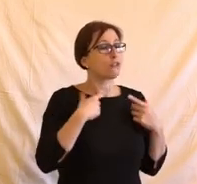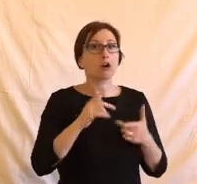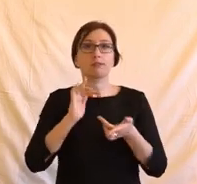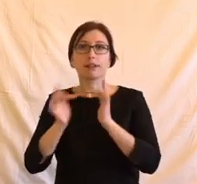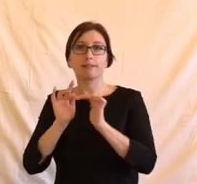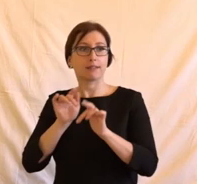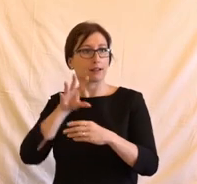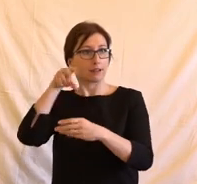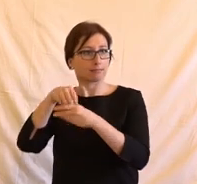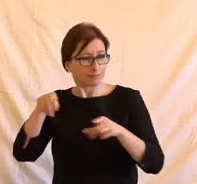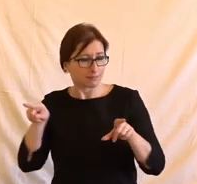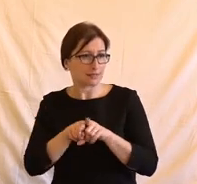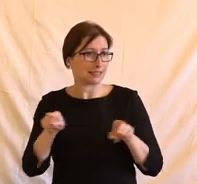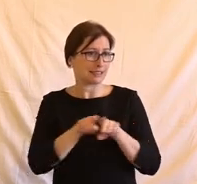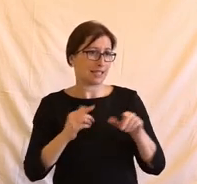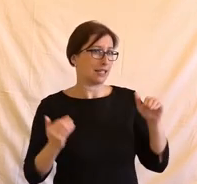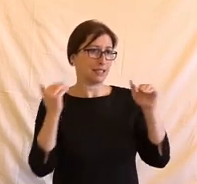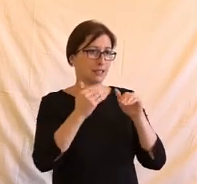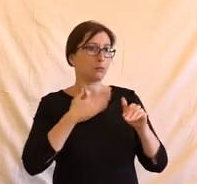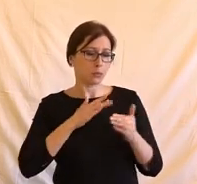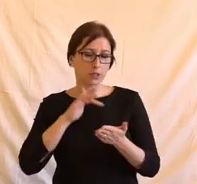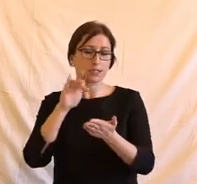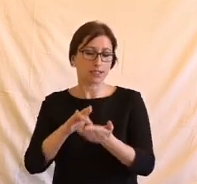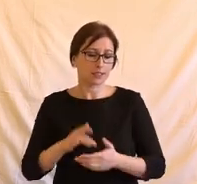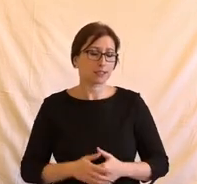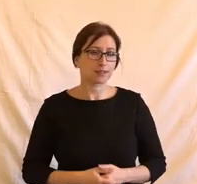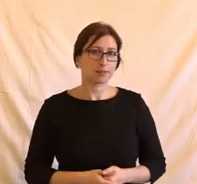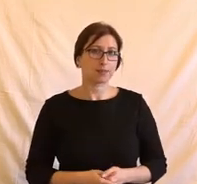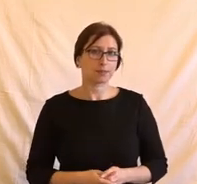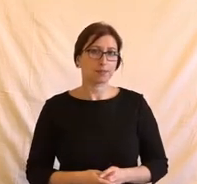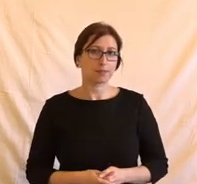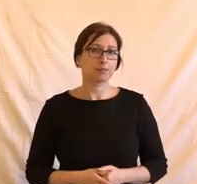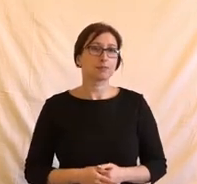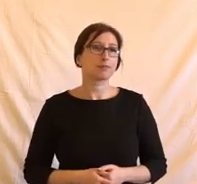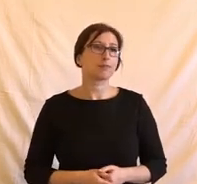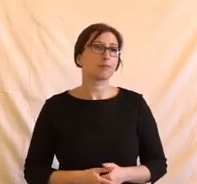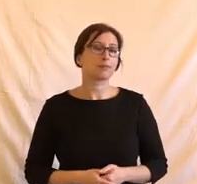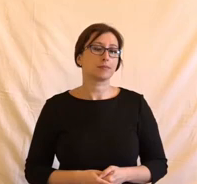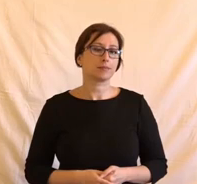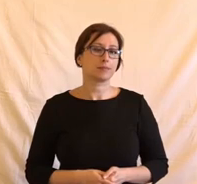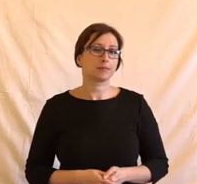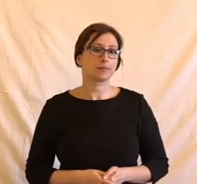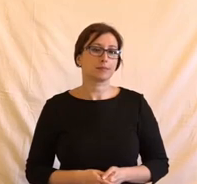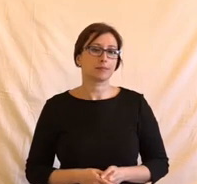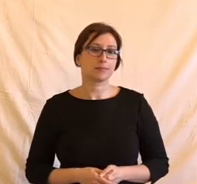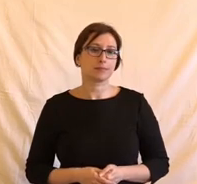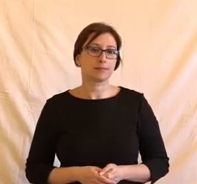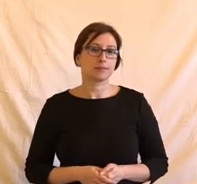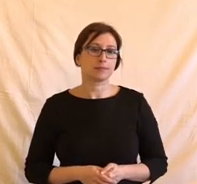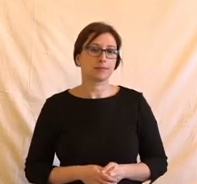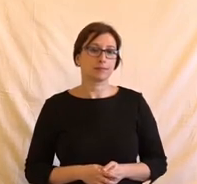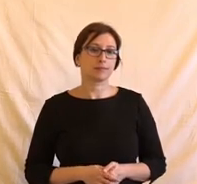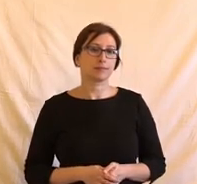ochrany. A to je náš primární zájem a cíl. Thank you for giving me the opportunity to come here and